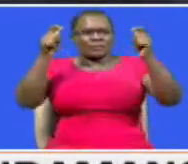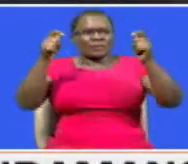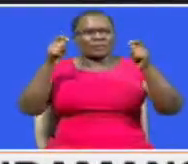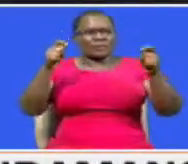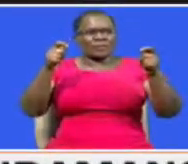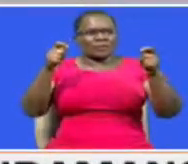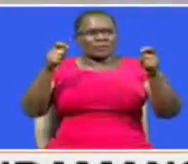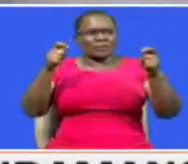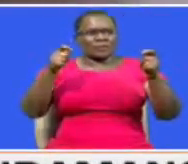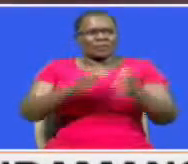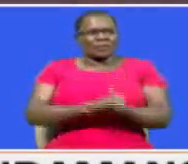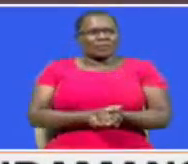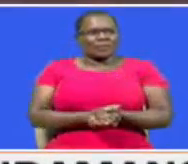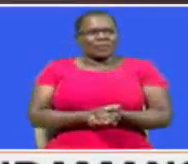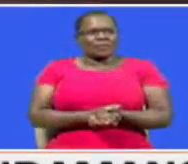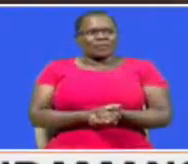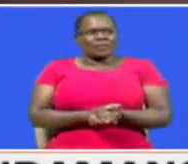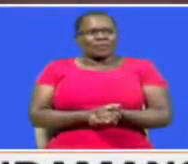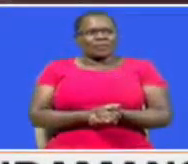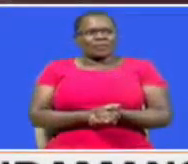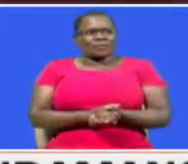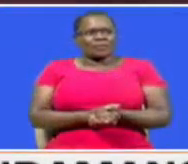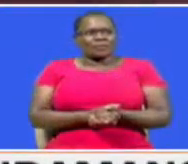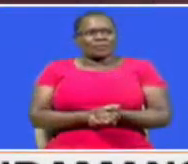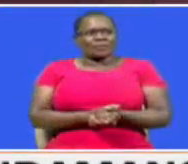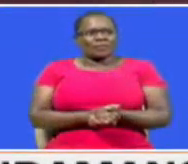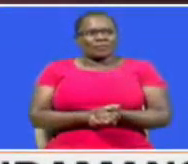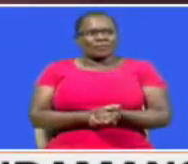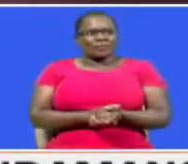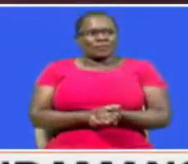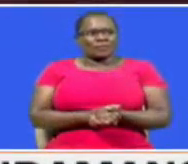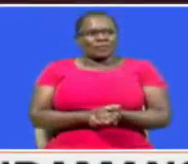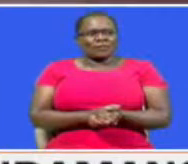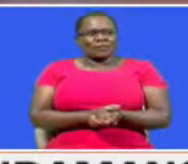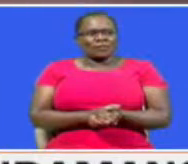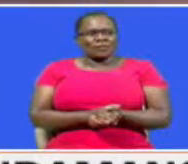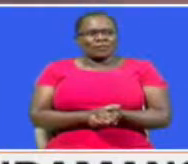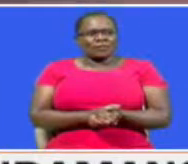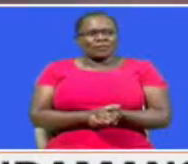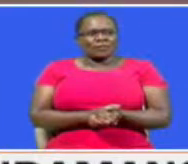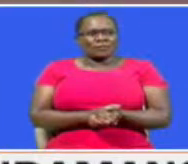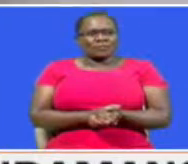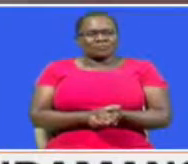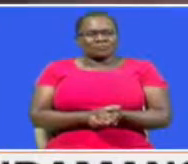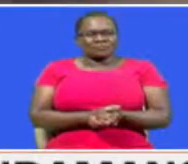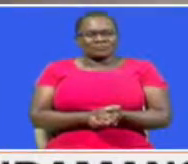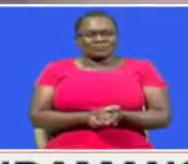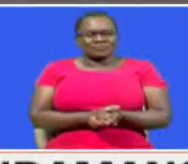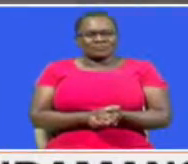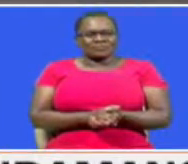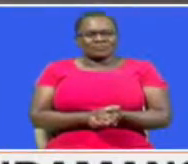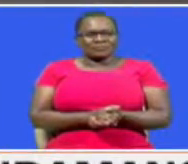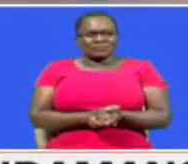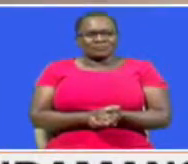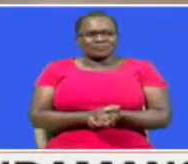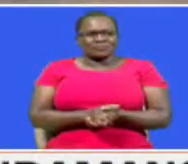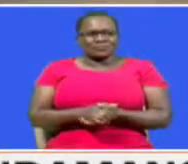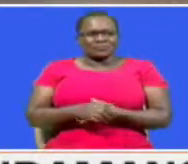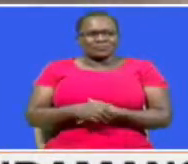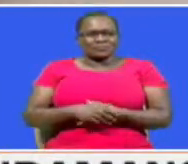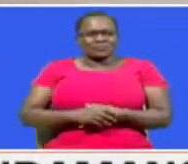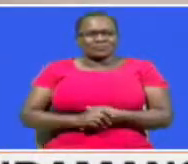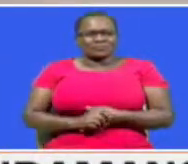na hakukosa. Welcome to Kenya. Thank you very much, brother. Sakali Danmas,